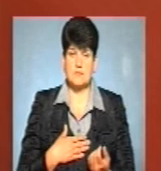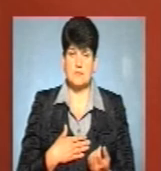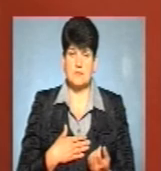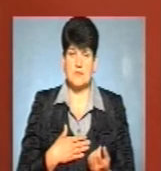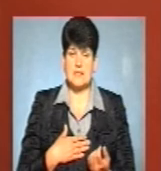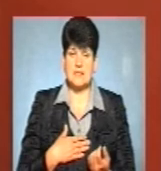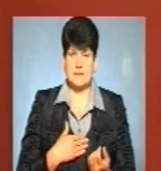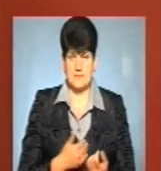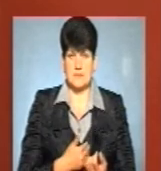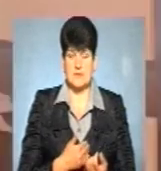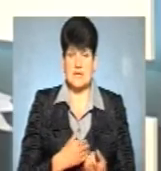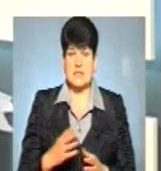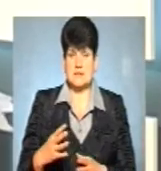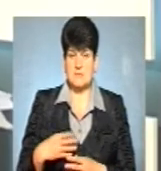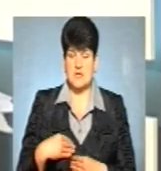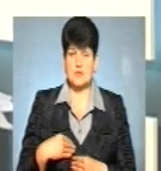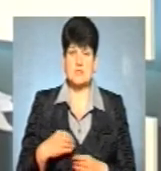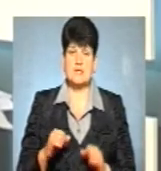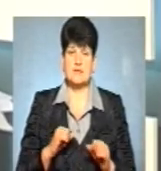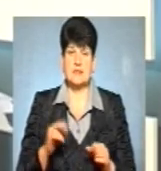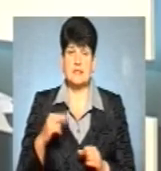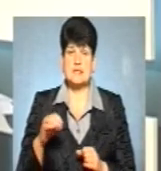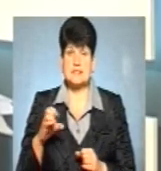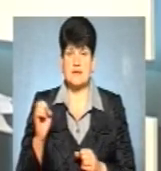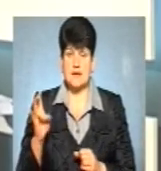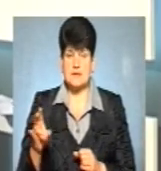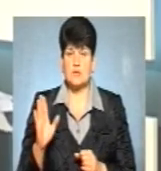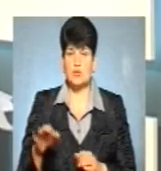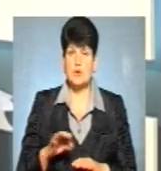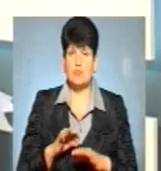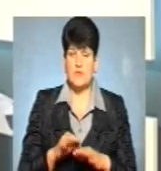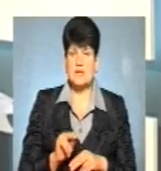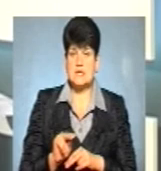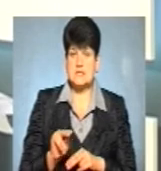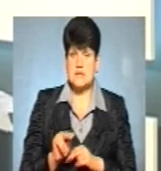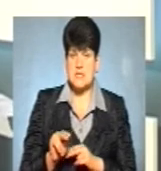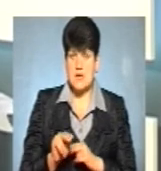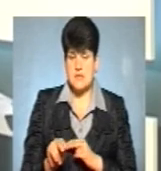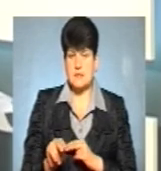за моєю ініціативою спільною з керівництвом ДСНС, буде проведено відповідні заняття серед